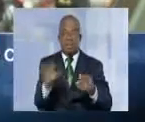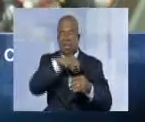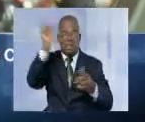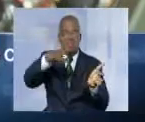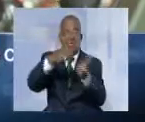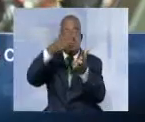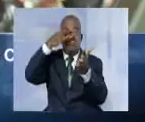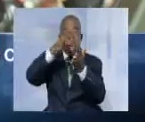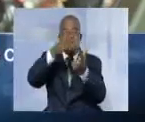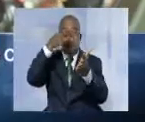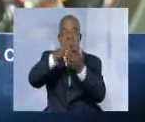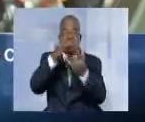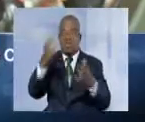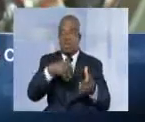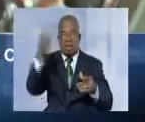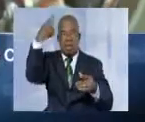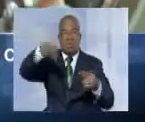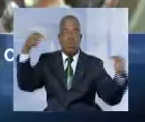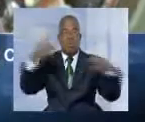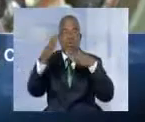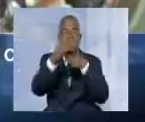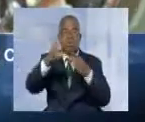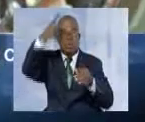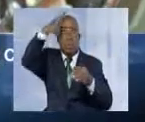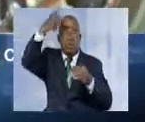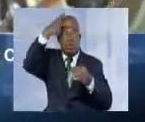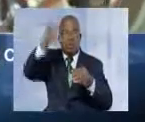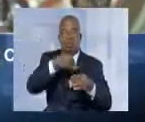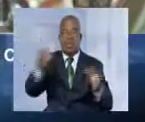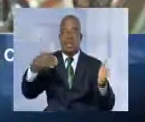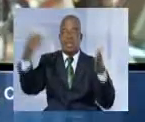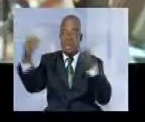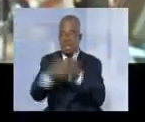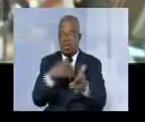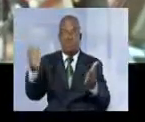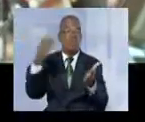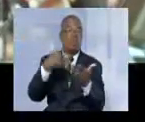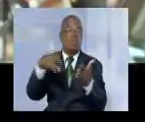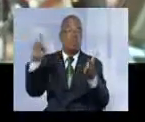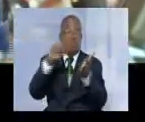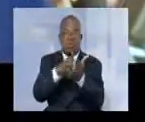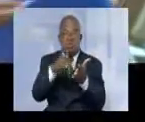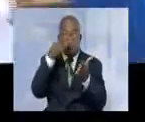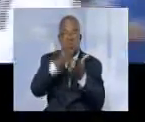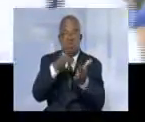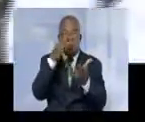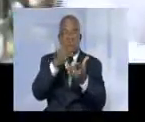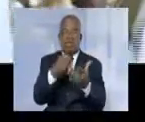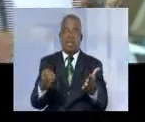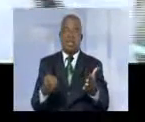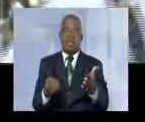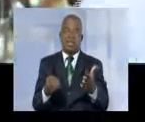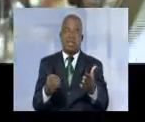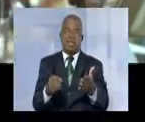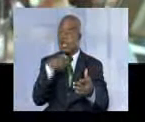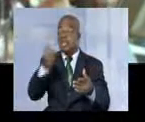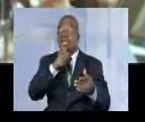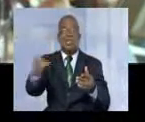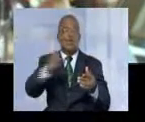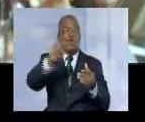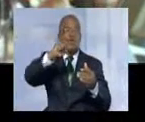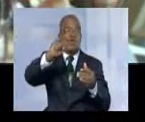le paludisme existent, notamment les nouvelles molécules qu'on appelle des combinaisons thérapeutiques à base